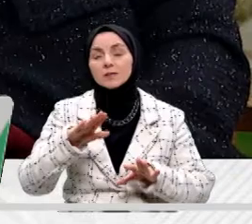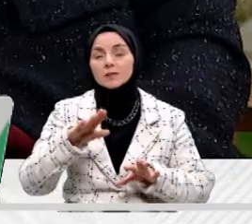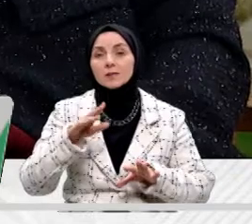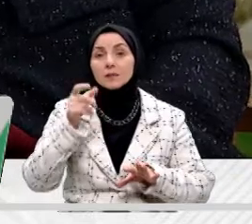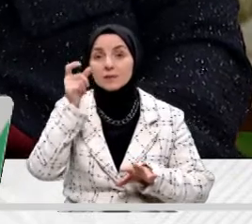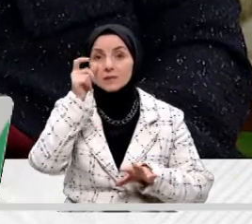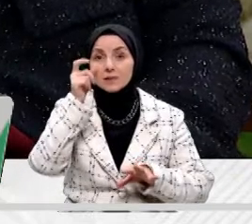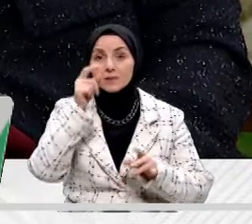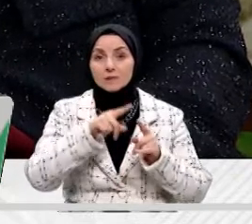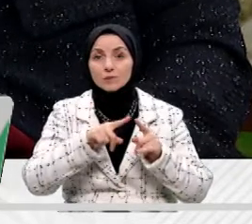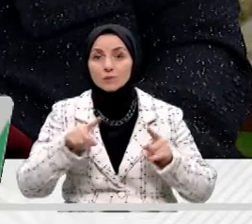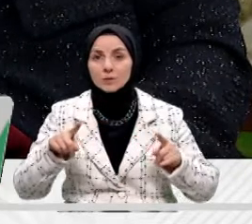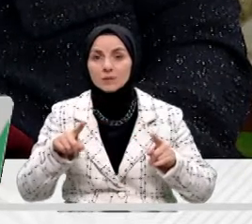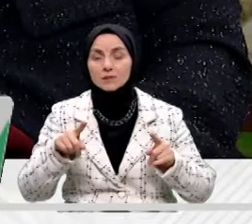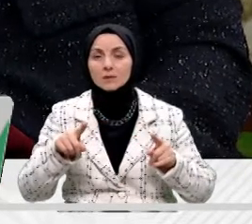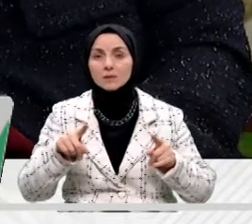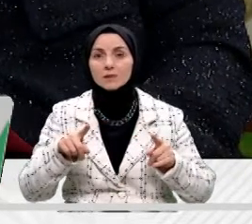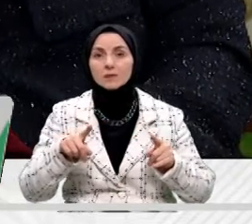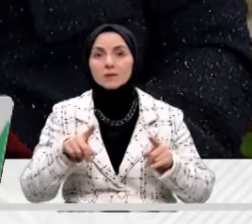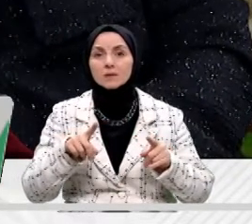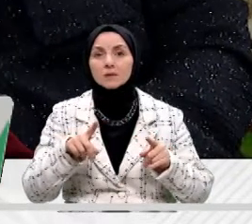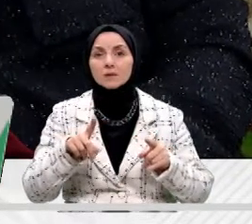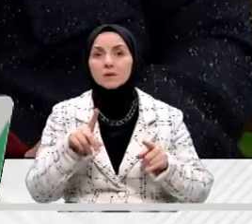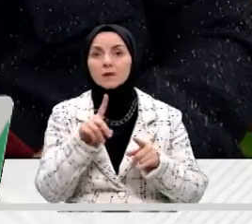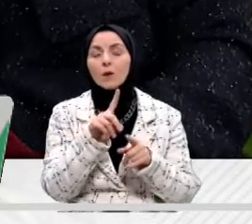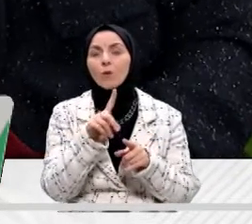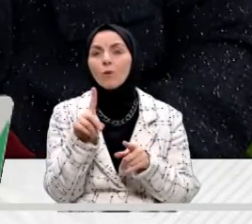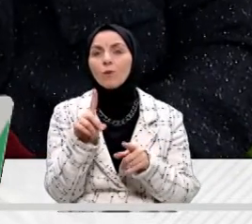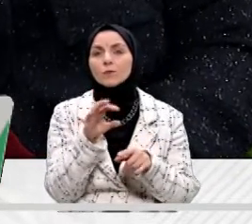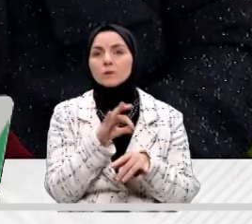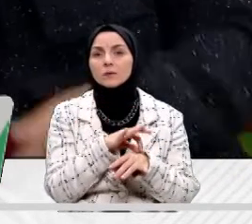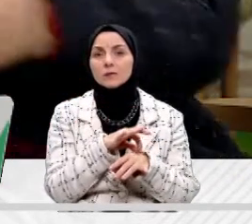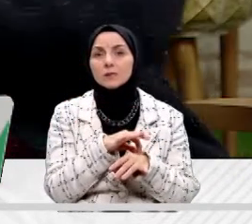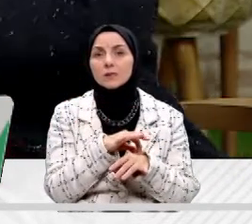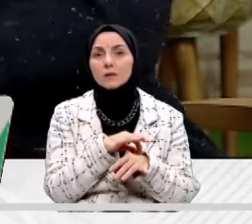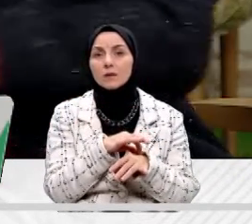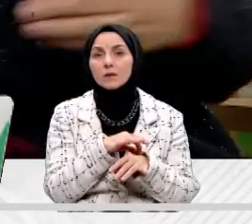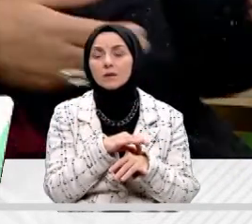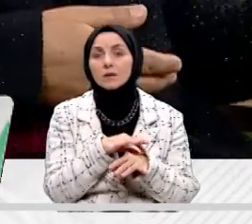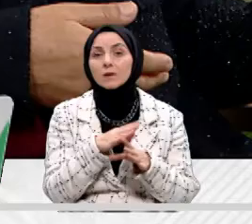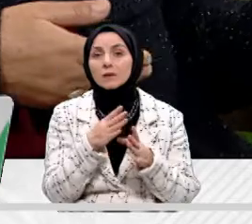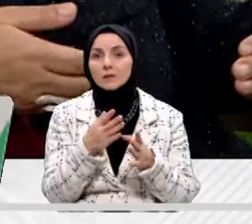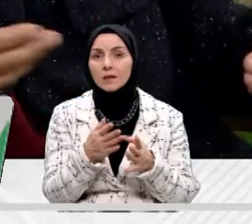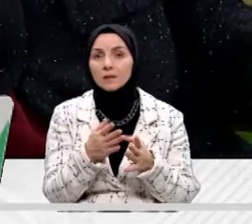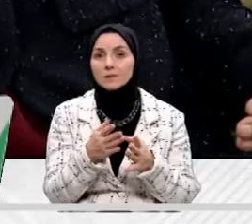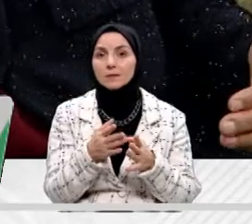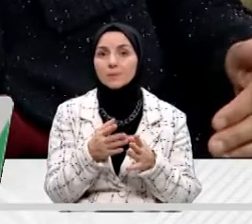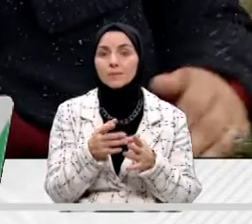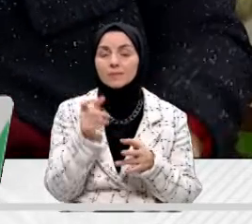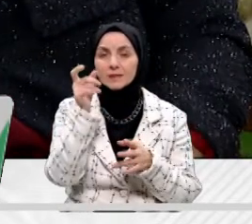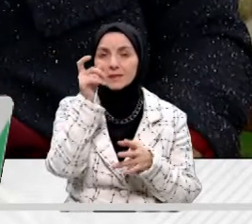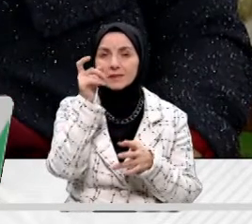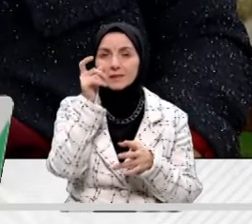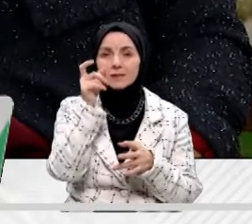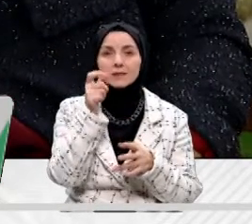7 dakika sınıftaki öğretmen ne yapıyor Bunu 10 dakikada bir çocuklar Tahtaya bakın diyor sağa dönüyor sola dönüyor Ne olur şu